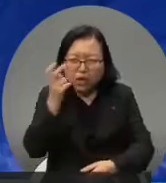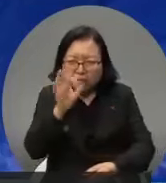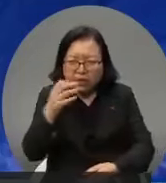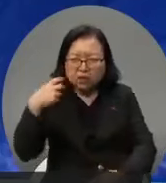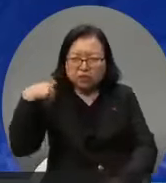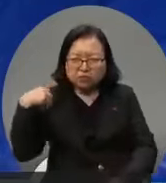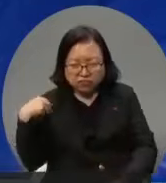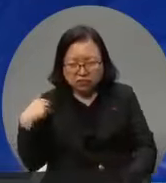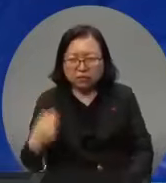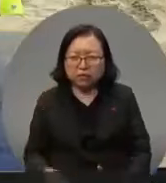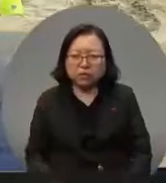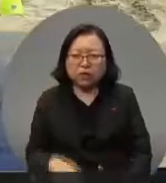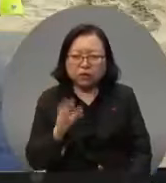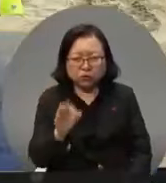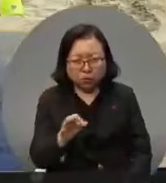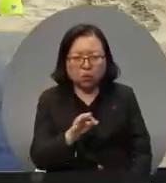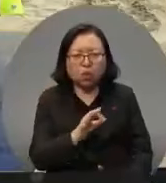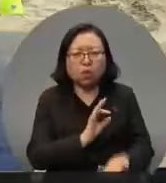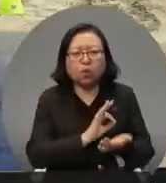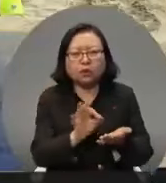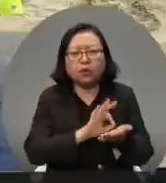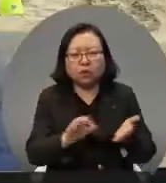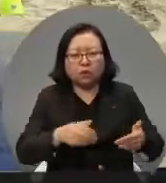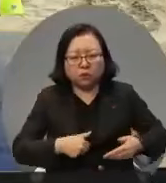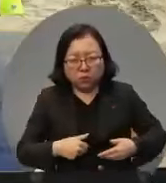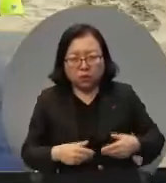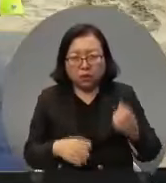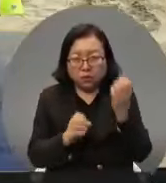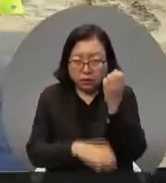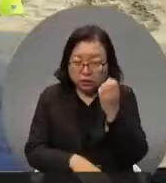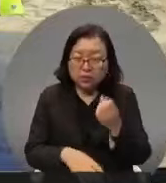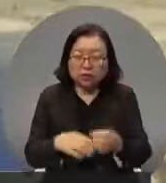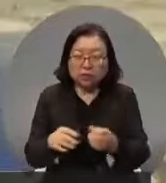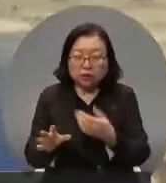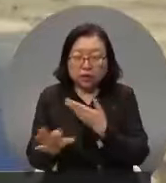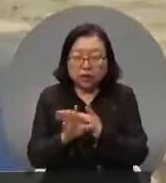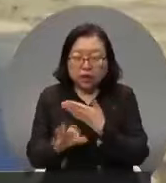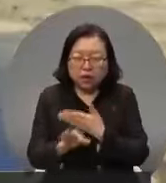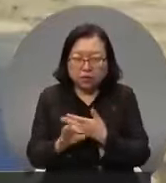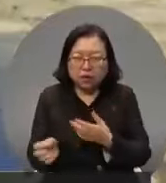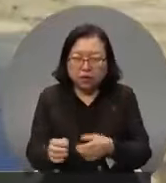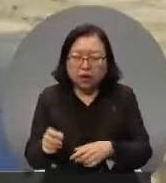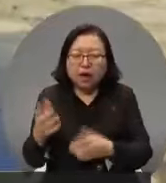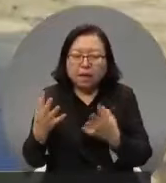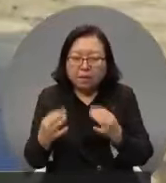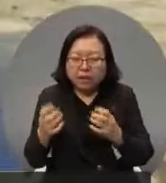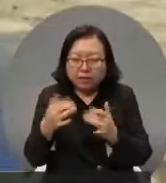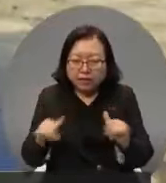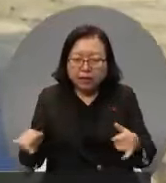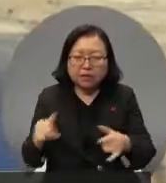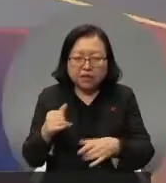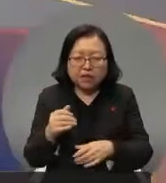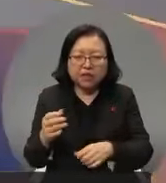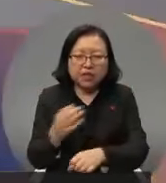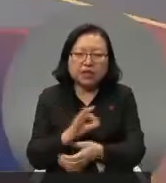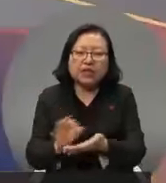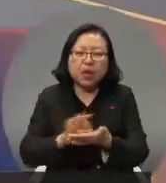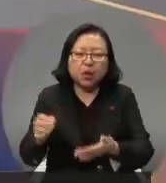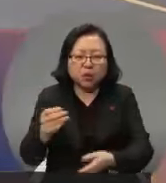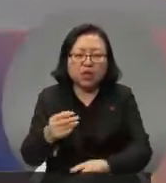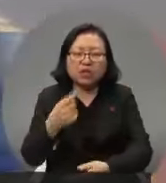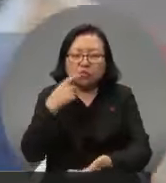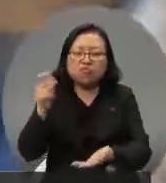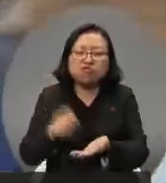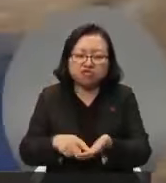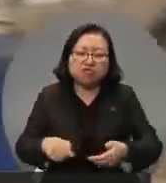비용이 들잖아요. 기본적으로 이제 접근성이 좋아야지 많은 사람들이 와야 되거든요. 인구나 뭐 접근성이